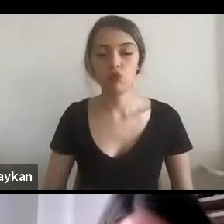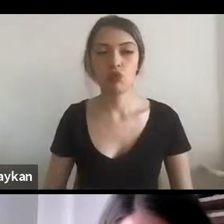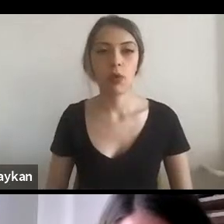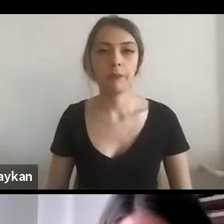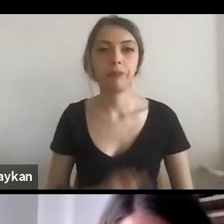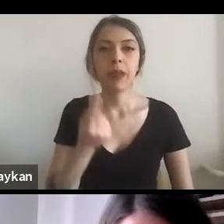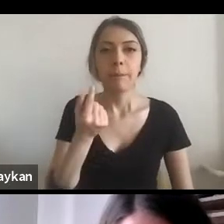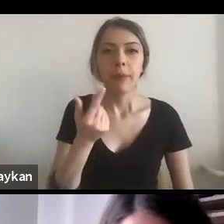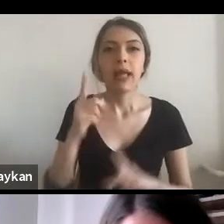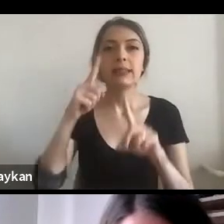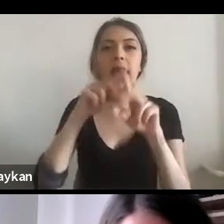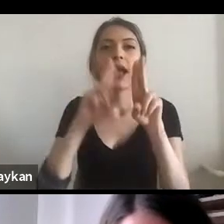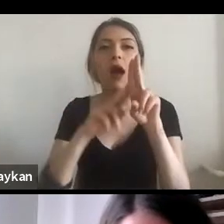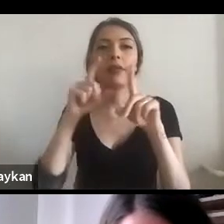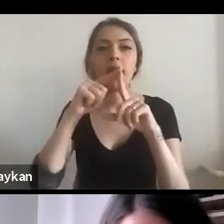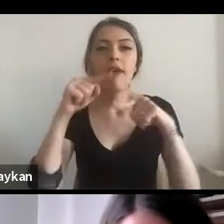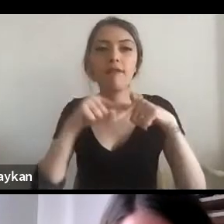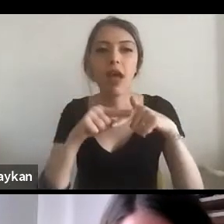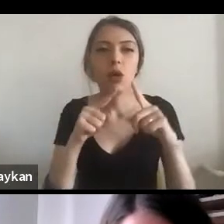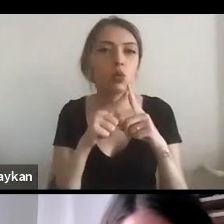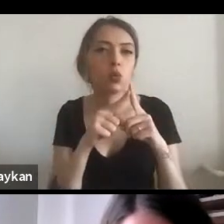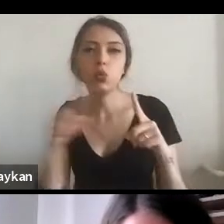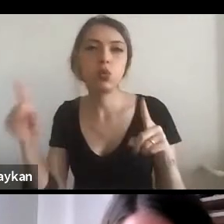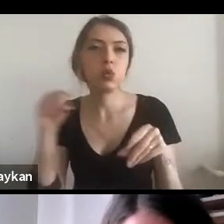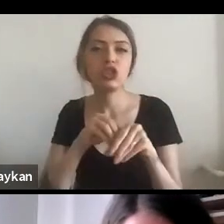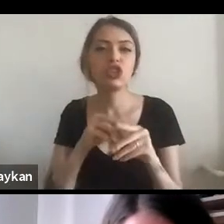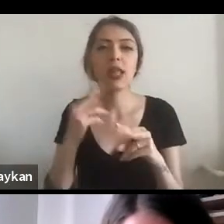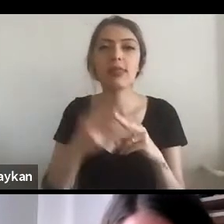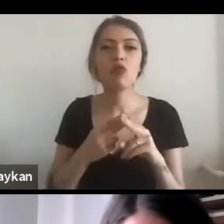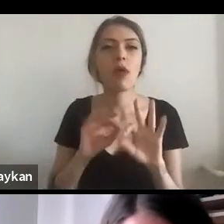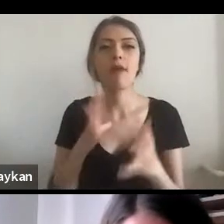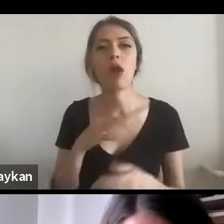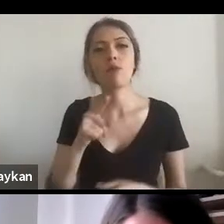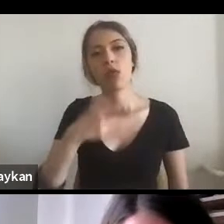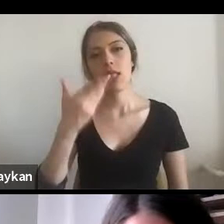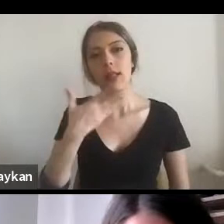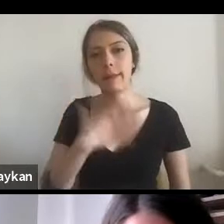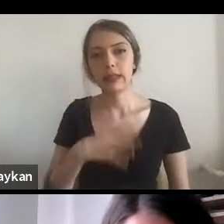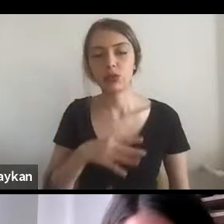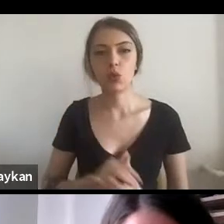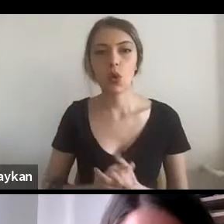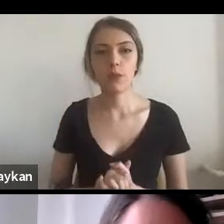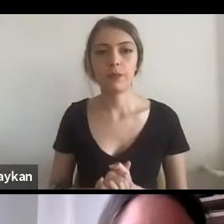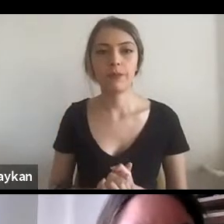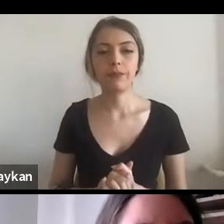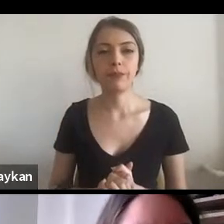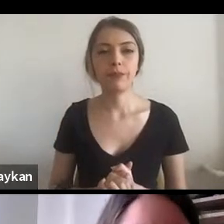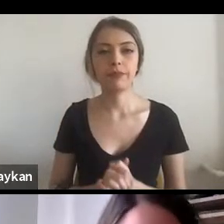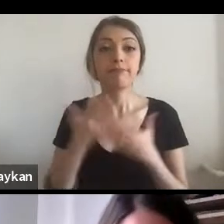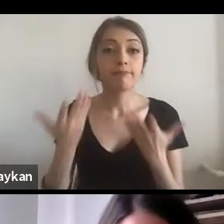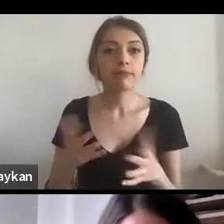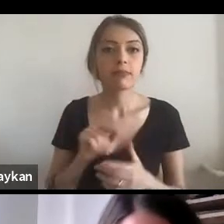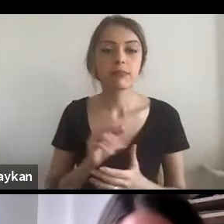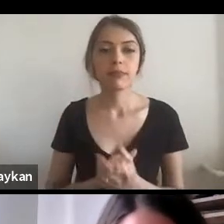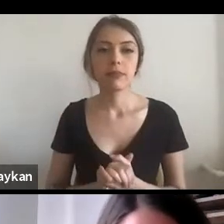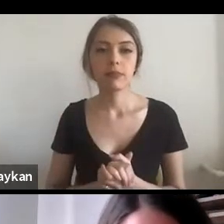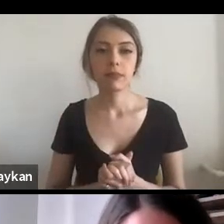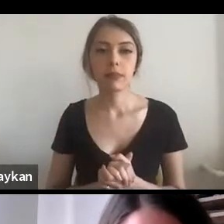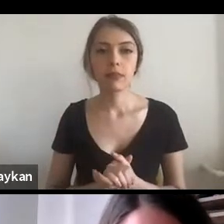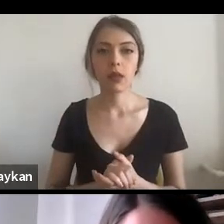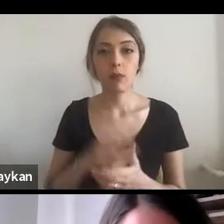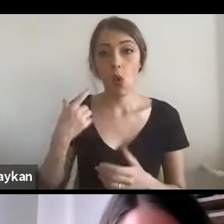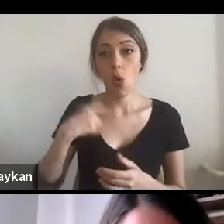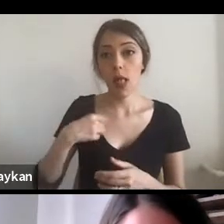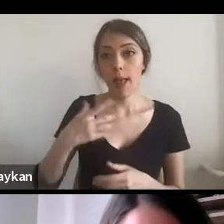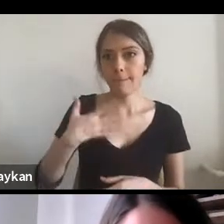Birazcık TKDF'nin süreç deneyiminden etmek istiyorum. Muhtemelen bu kısmı özellikle merak